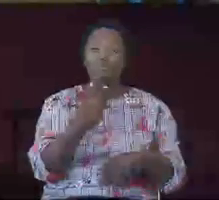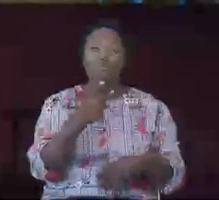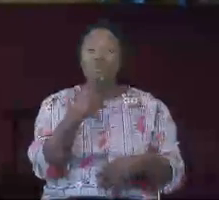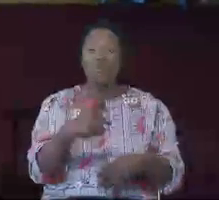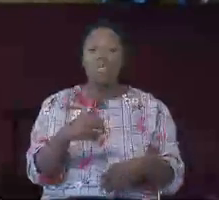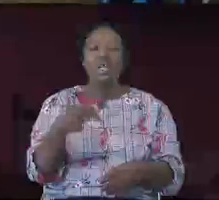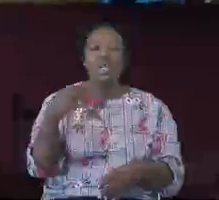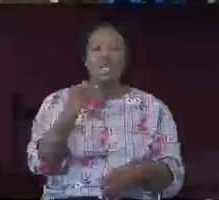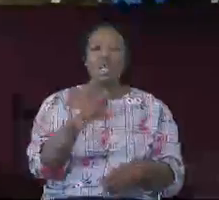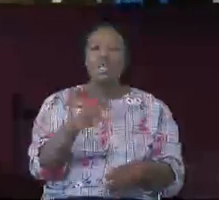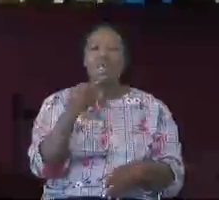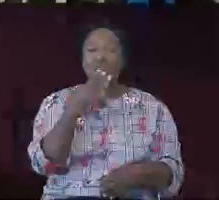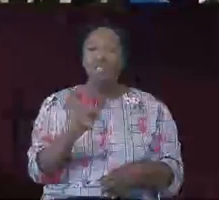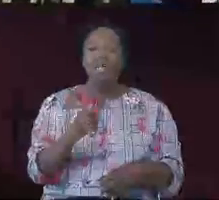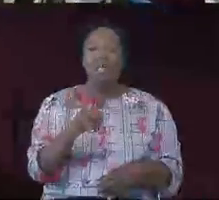Et